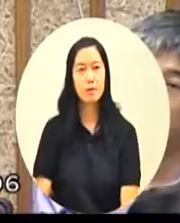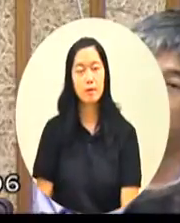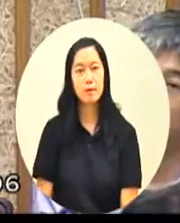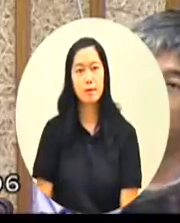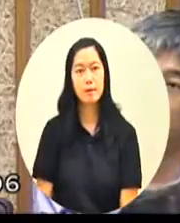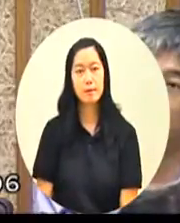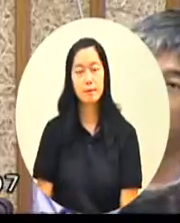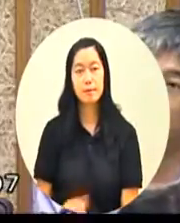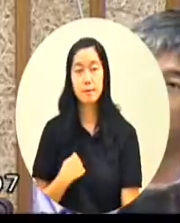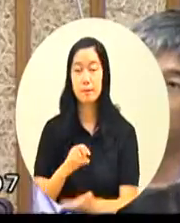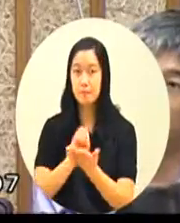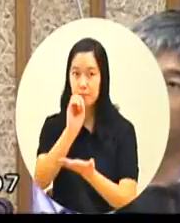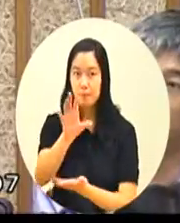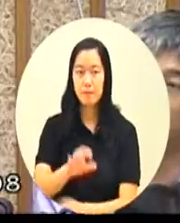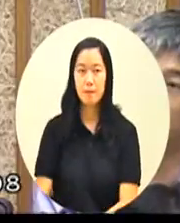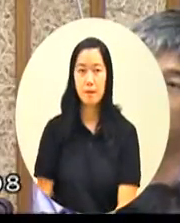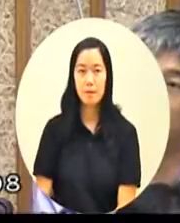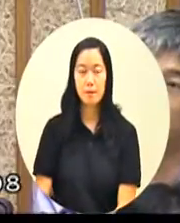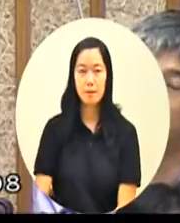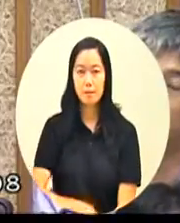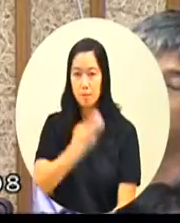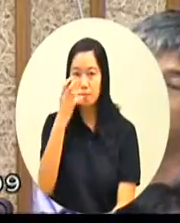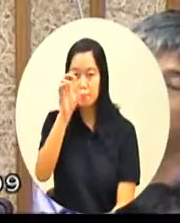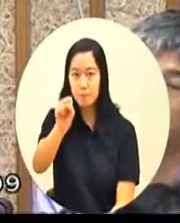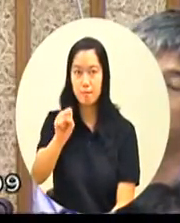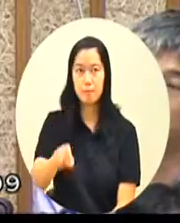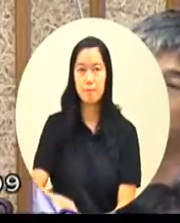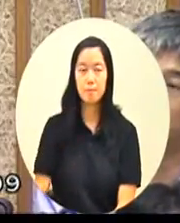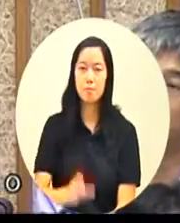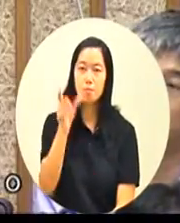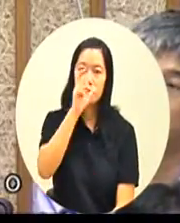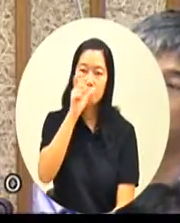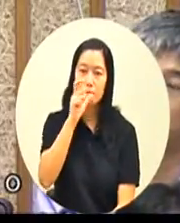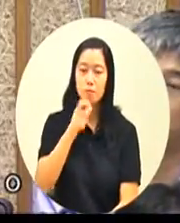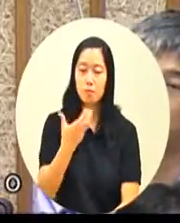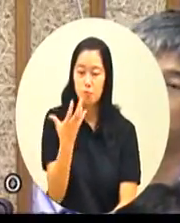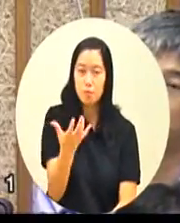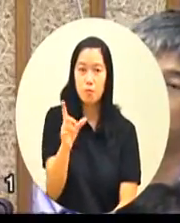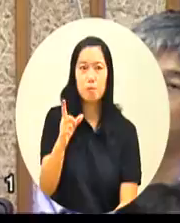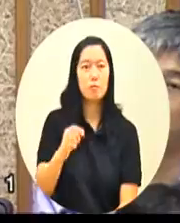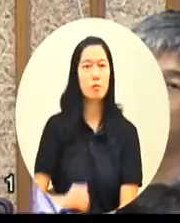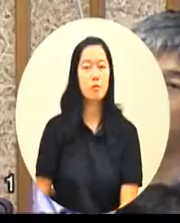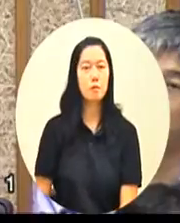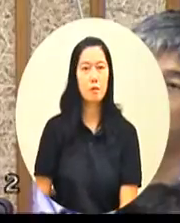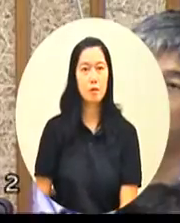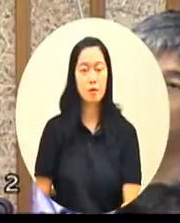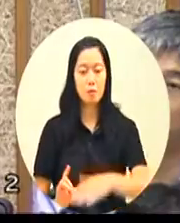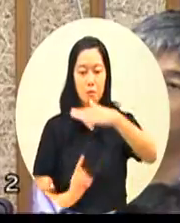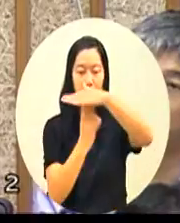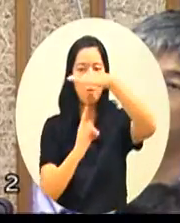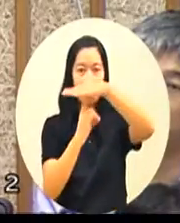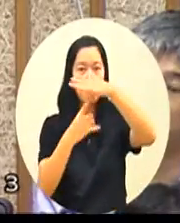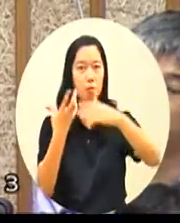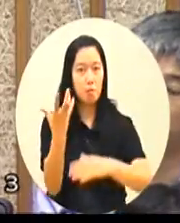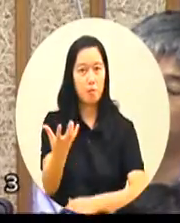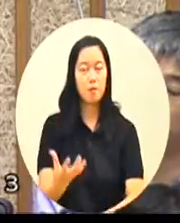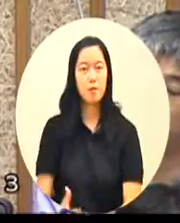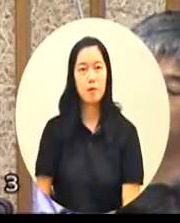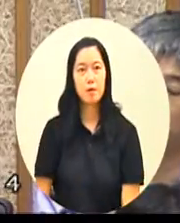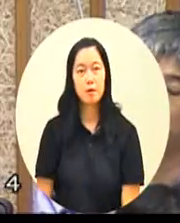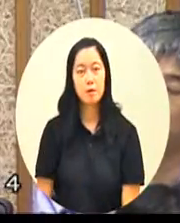不好意思哦，这个查气到那个烈酒比较多，大部分都是高粱的这一部分的烈 高粱酒是不是？ 高粱